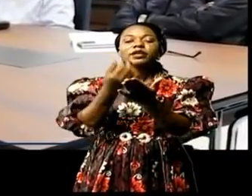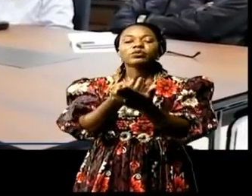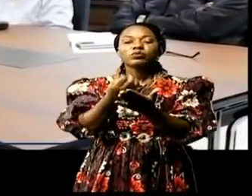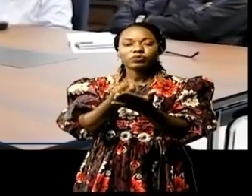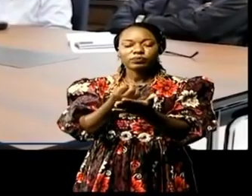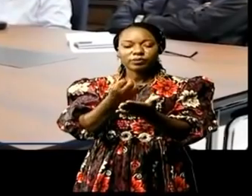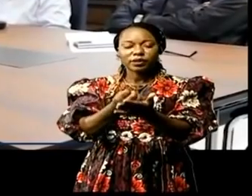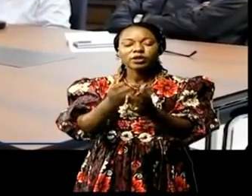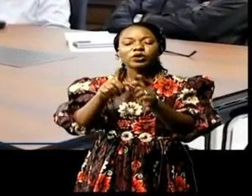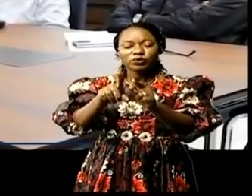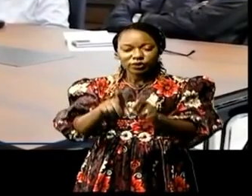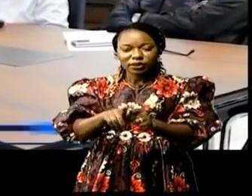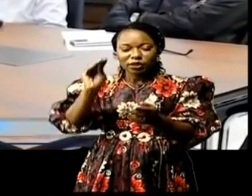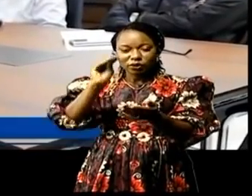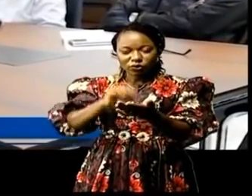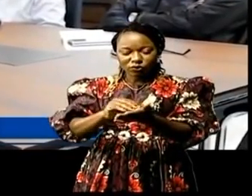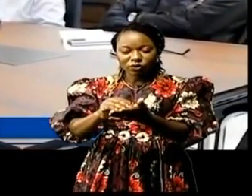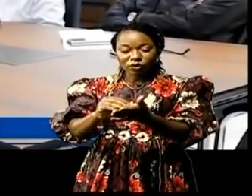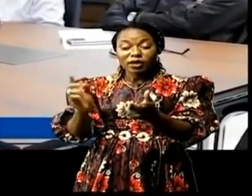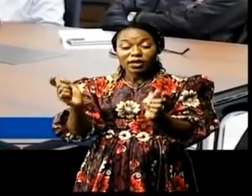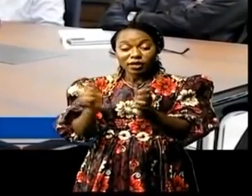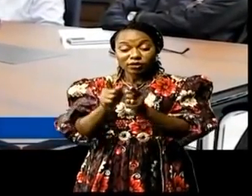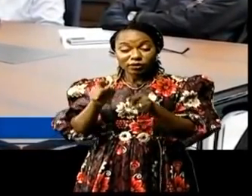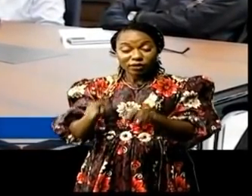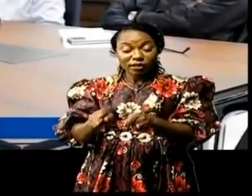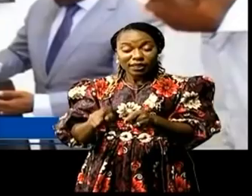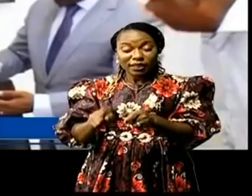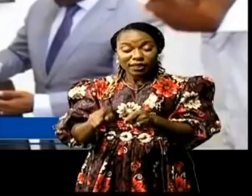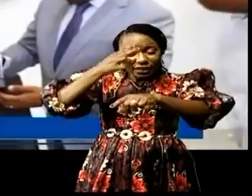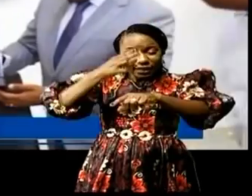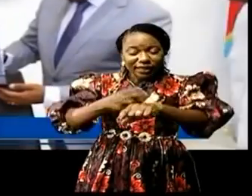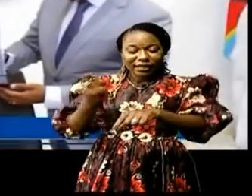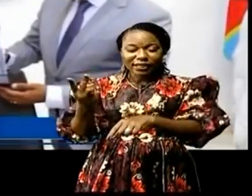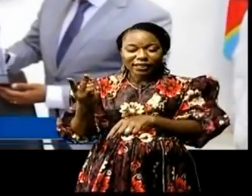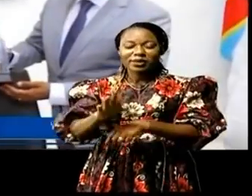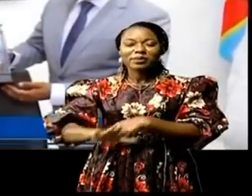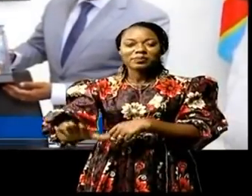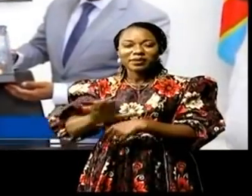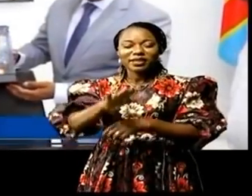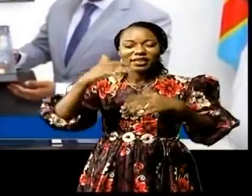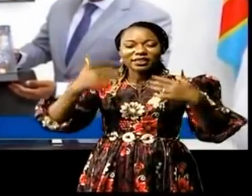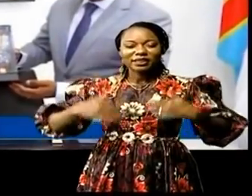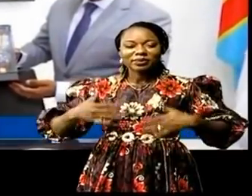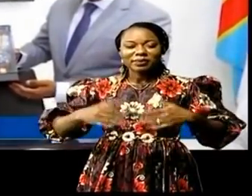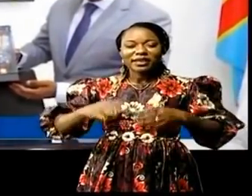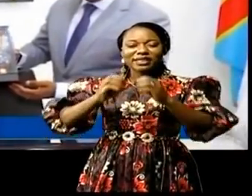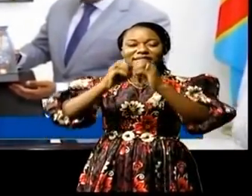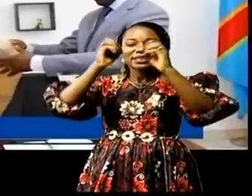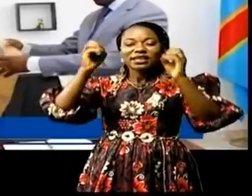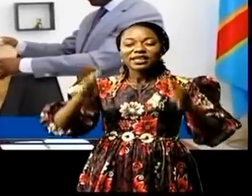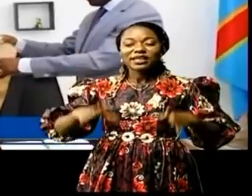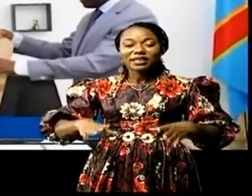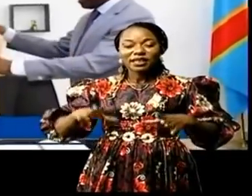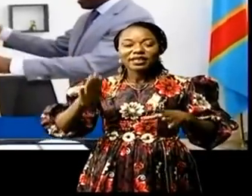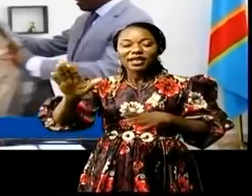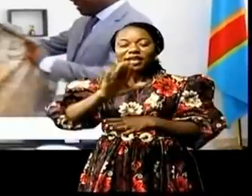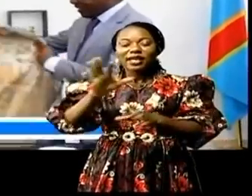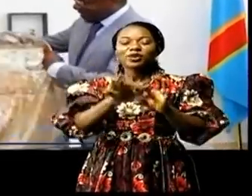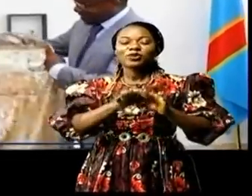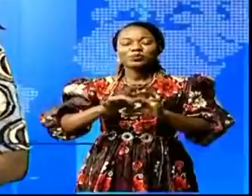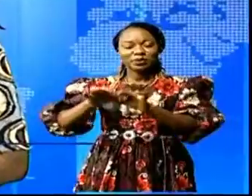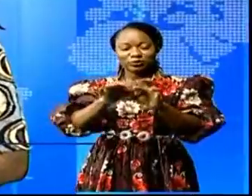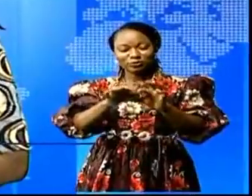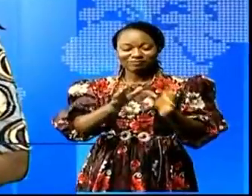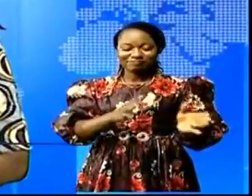y a lieu de signaler que cette rencontre a eu lieu au moment où les deux pays célèbrent les 50 ans de leur coopération